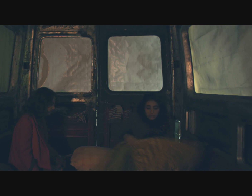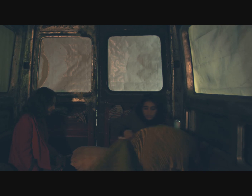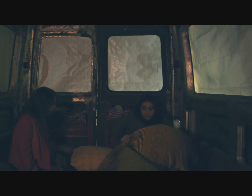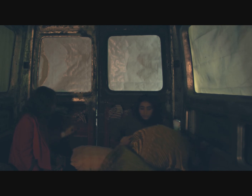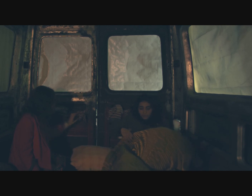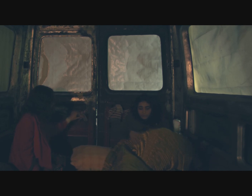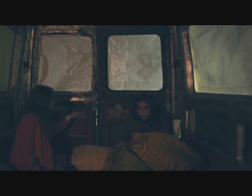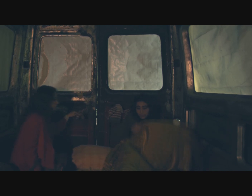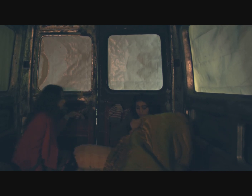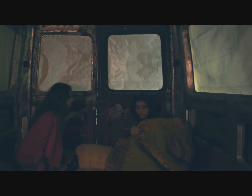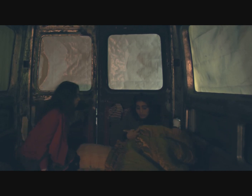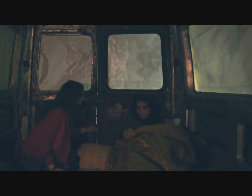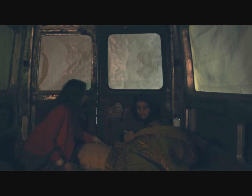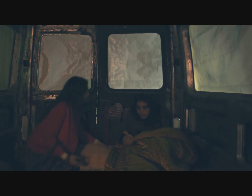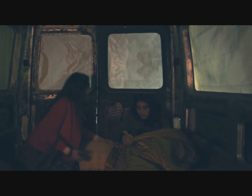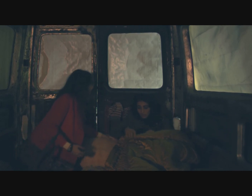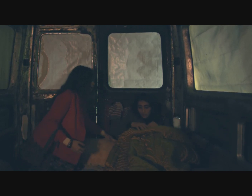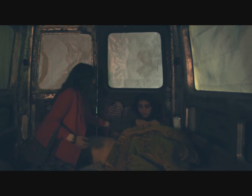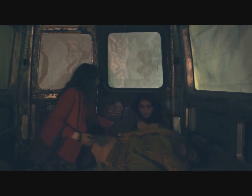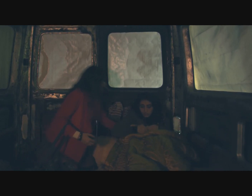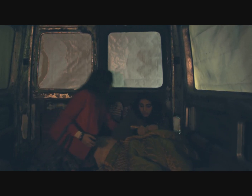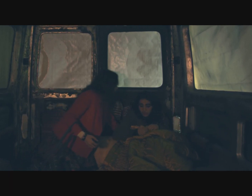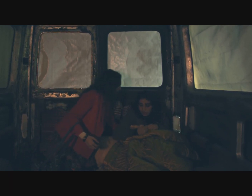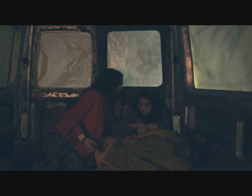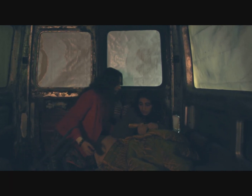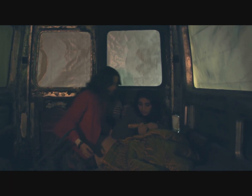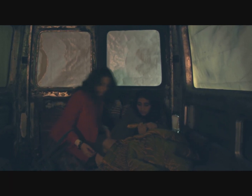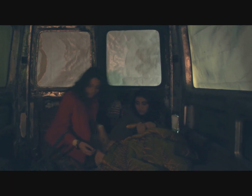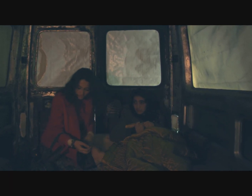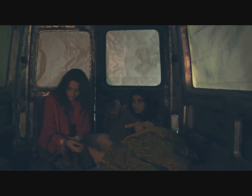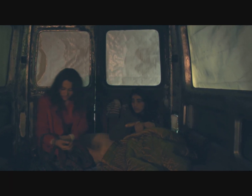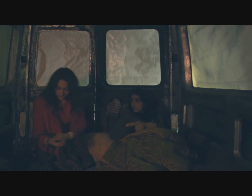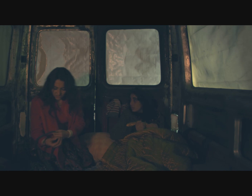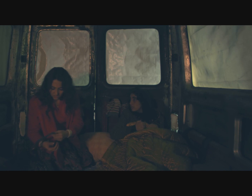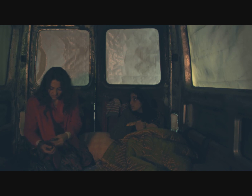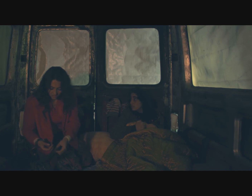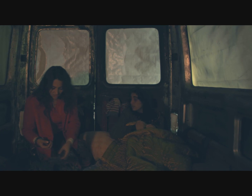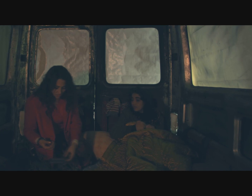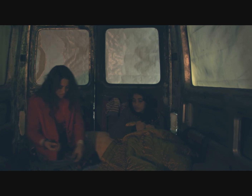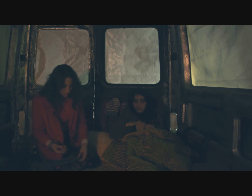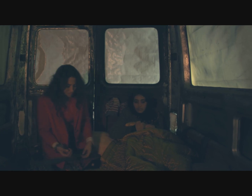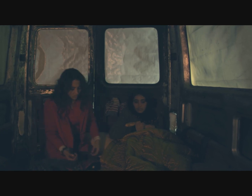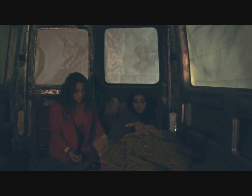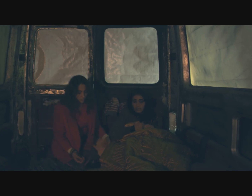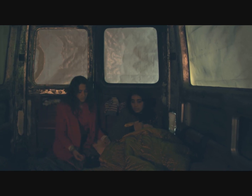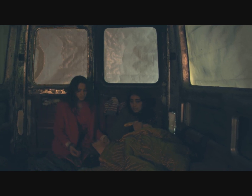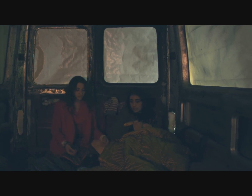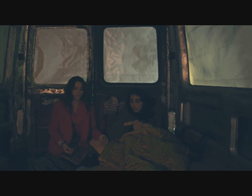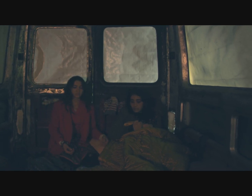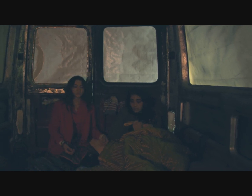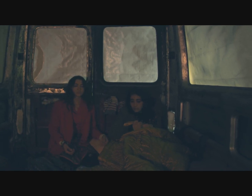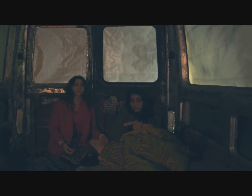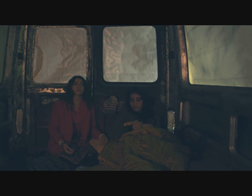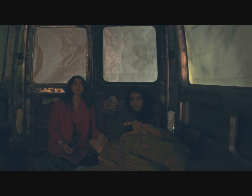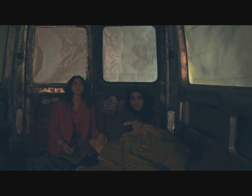saten yorganı üzerine çekti. Miro bir yastık uzatıp kolundaki çantayı bıraktı. Avucunda bir şey tutuyor gibi elini hafif aralık